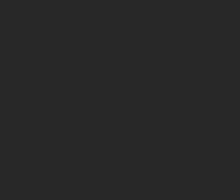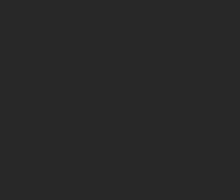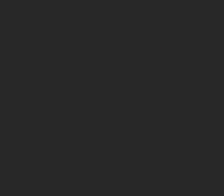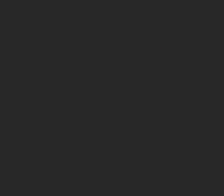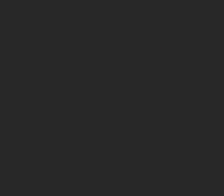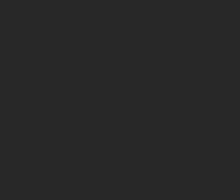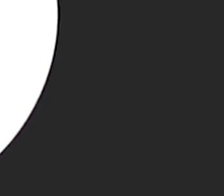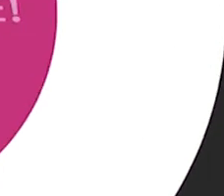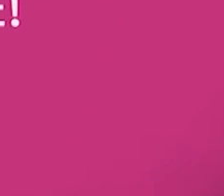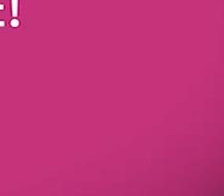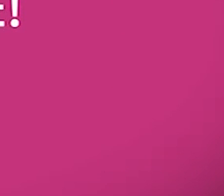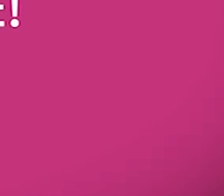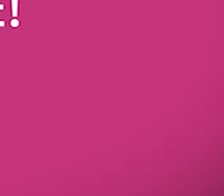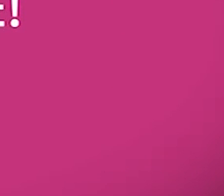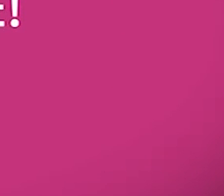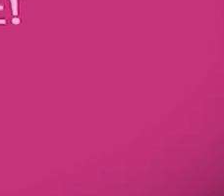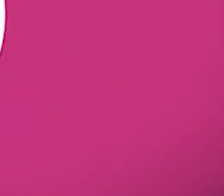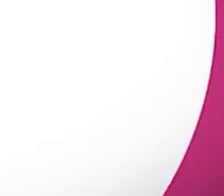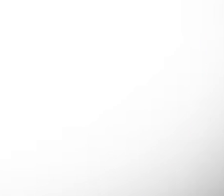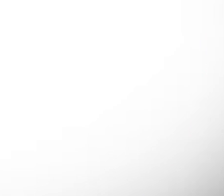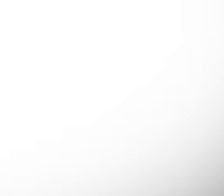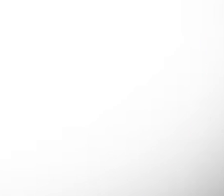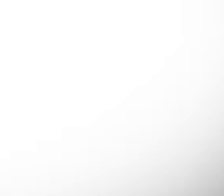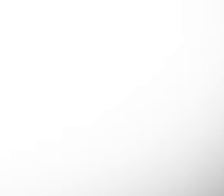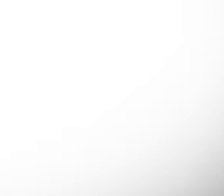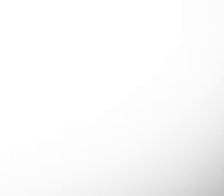Re, viss ēters ir te!